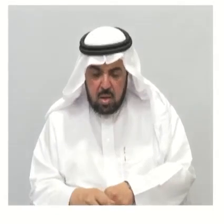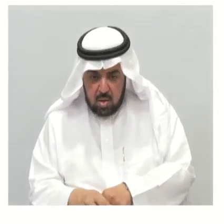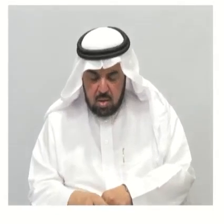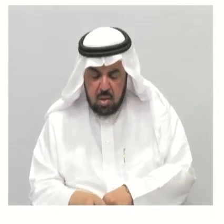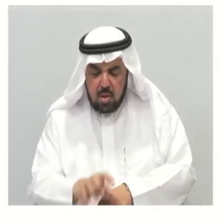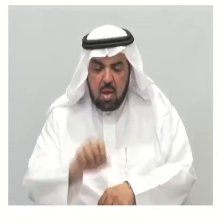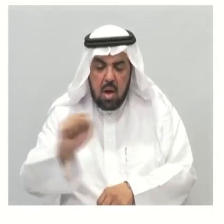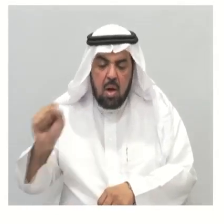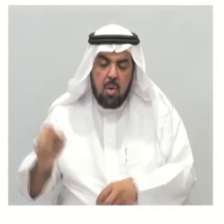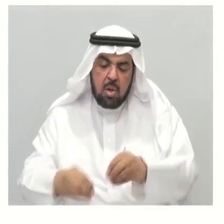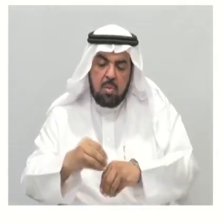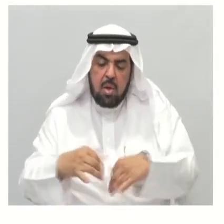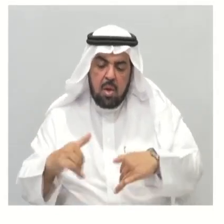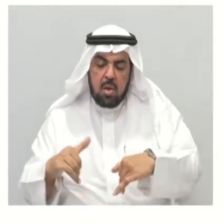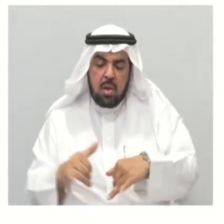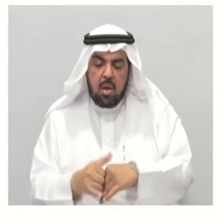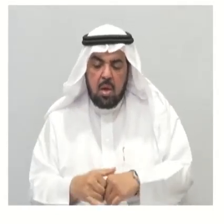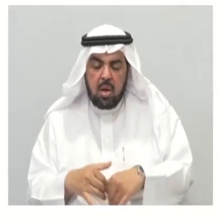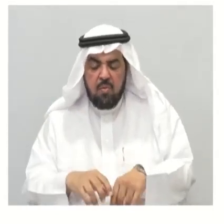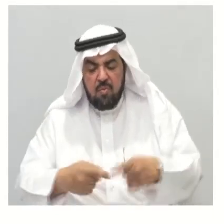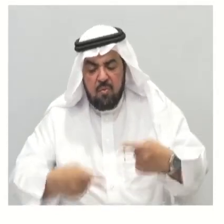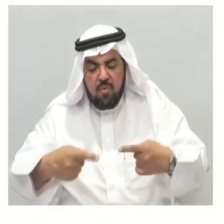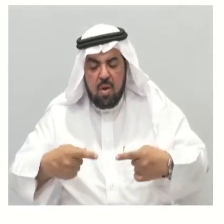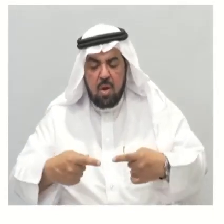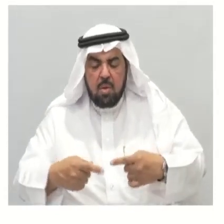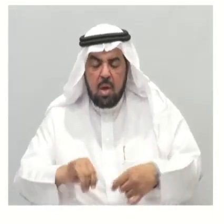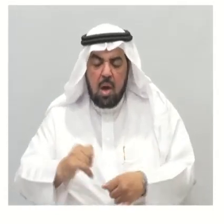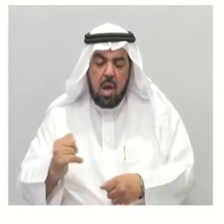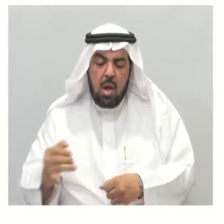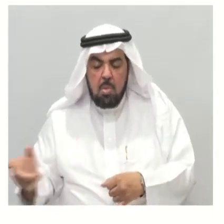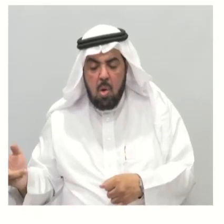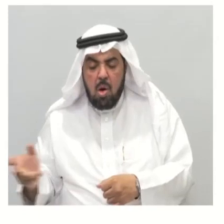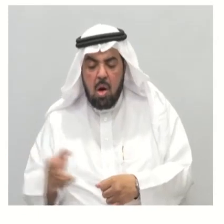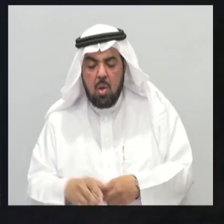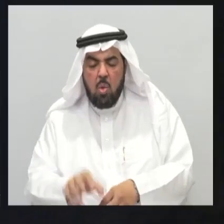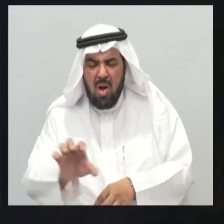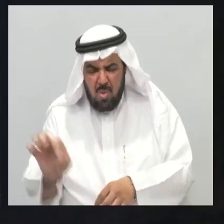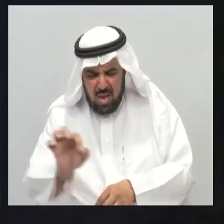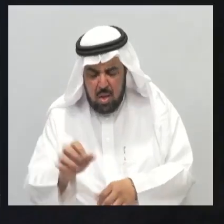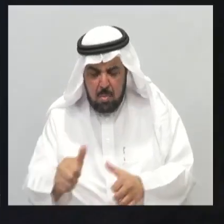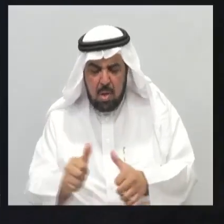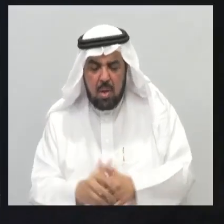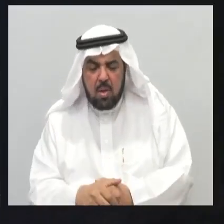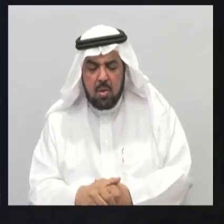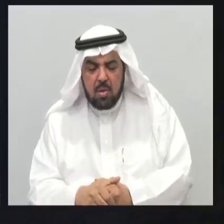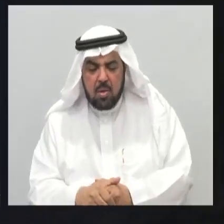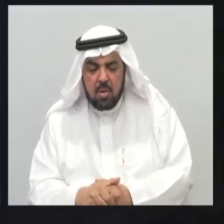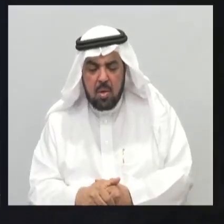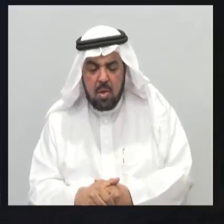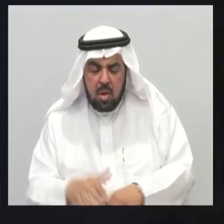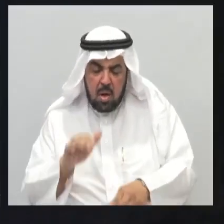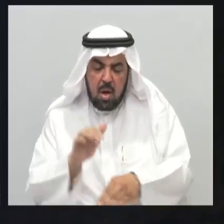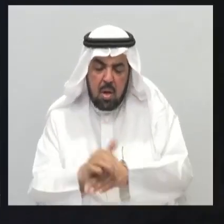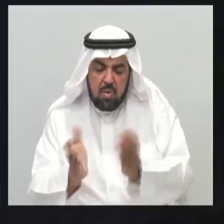الخواص الكيميائية عن طريقها أفرق بين المواد وأميز بينها. ماذا أخذنا في